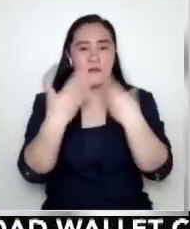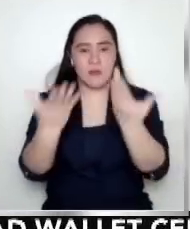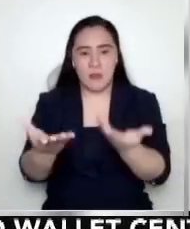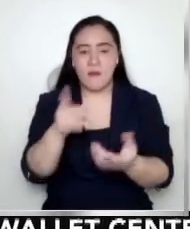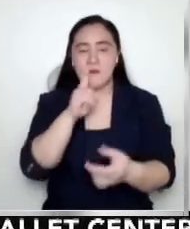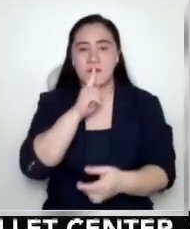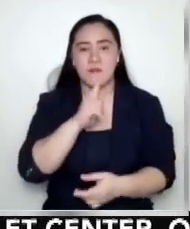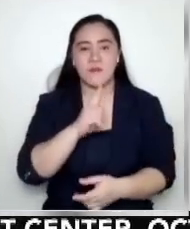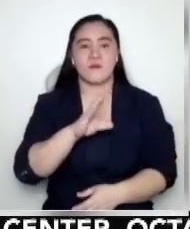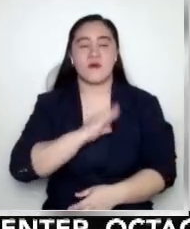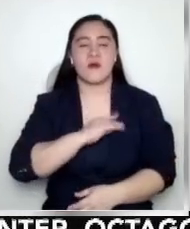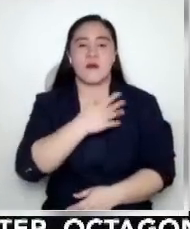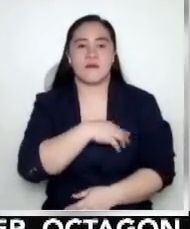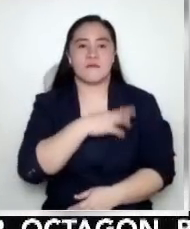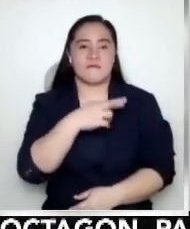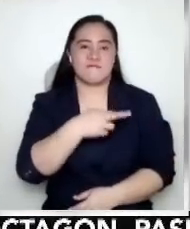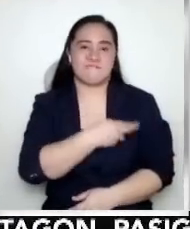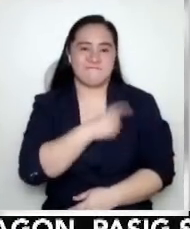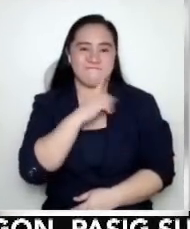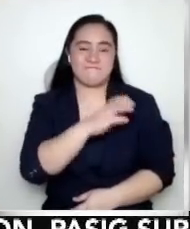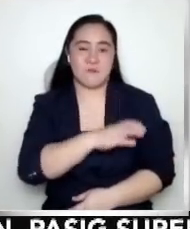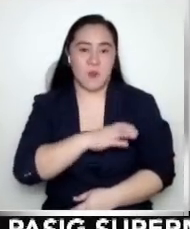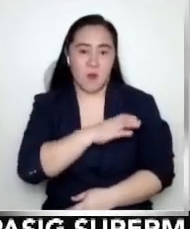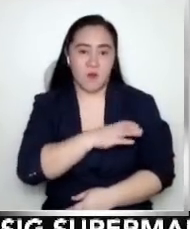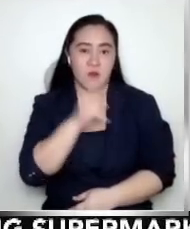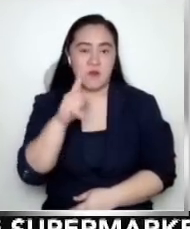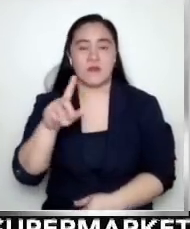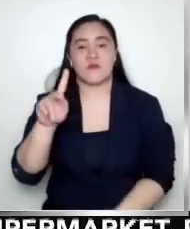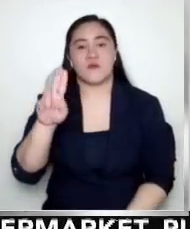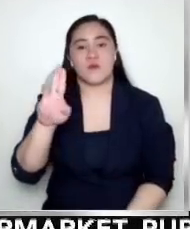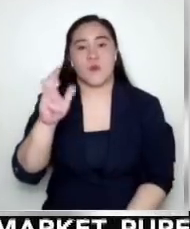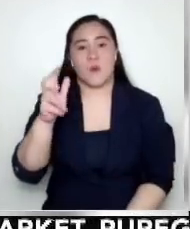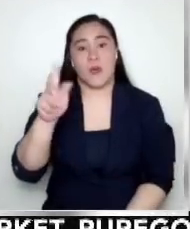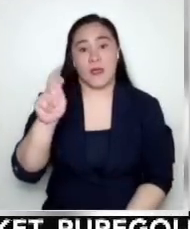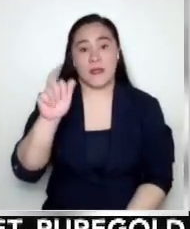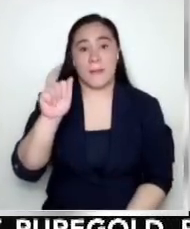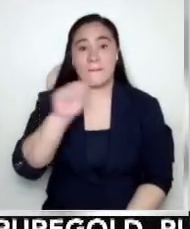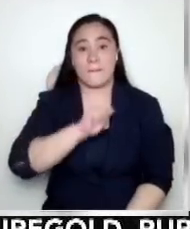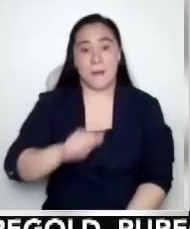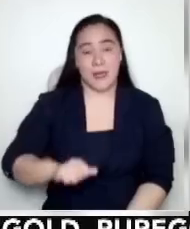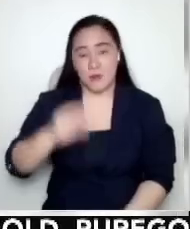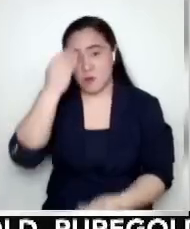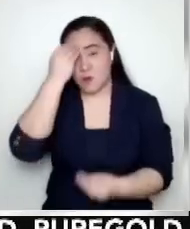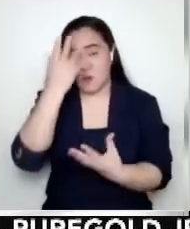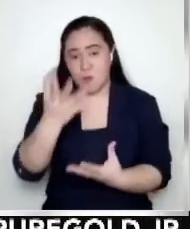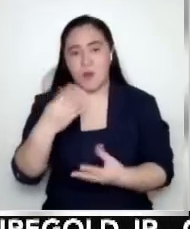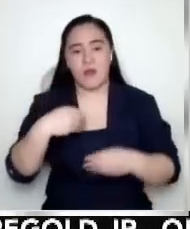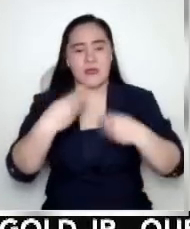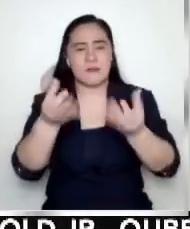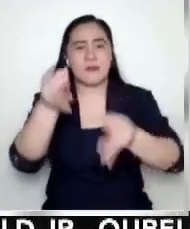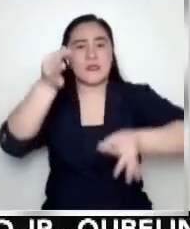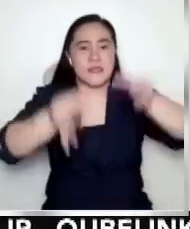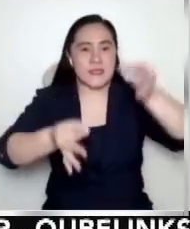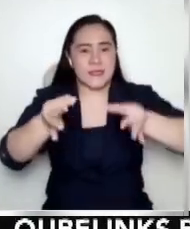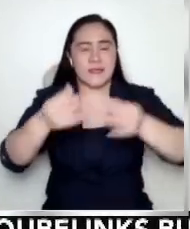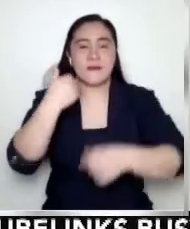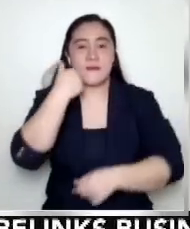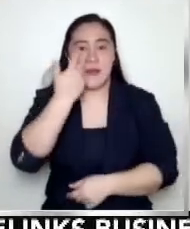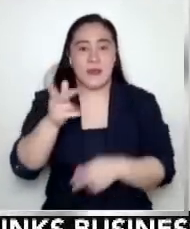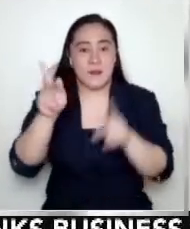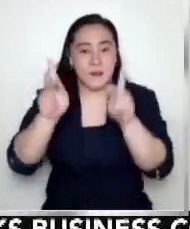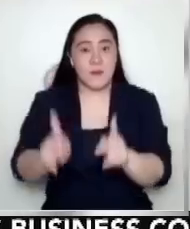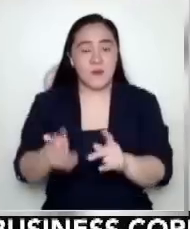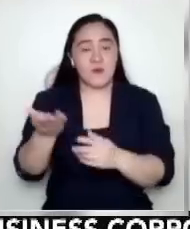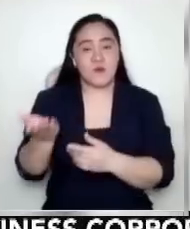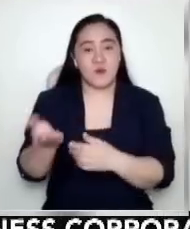to the Philippines, Musaid Saleh Althwaik. Nangako siyang mabibigyan ng hustisya si Julie B. at mapaparusahan ang pumatay sa